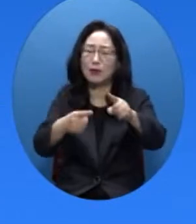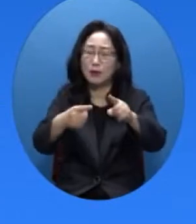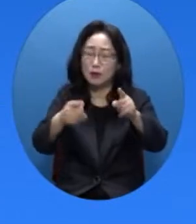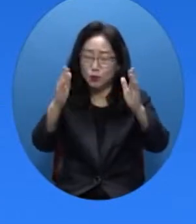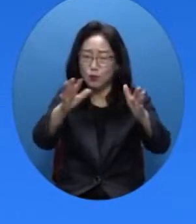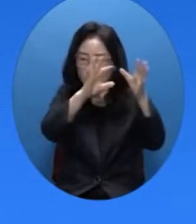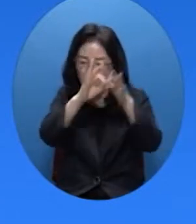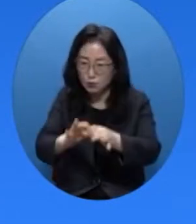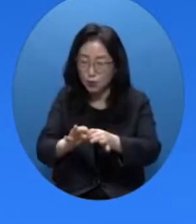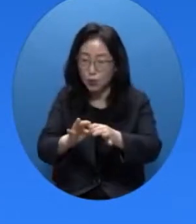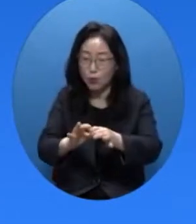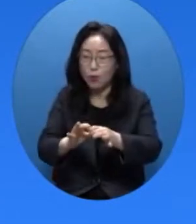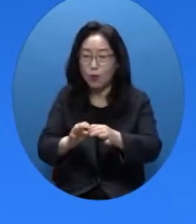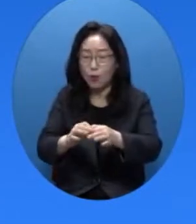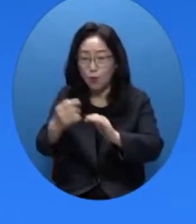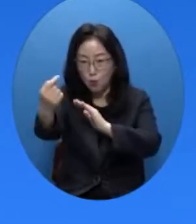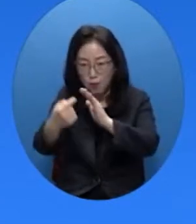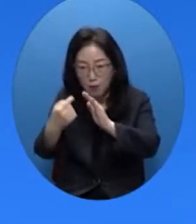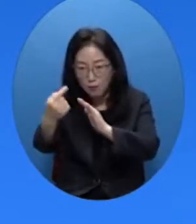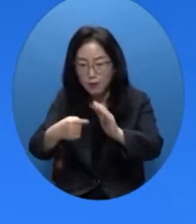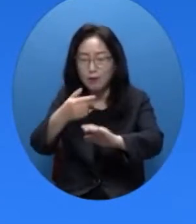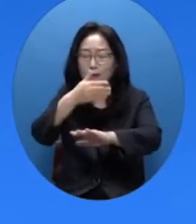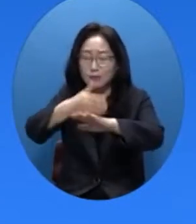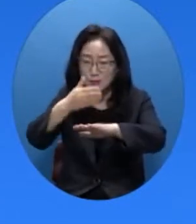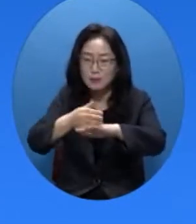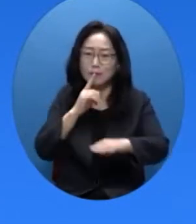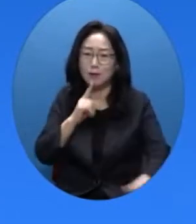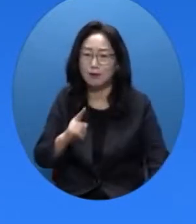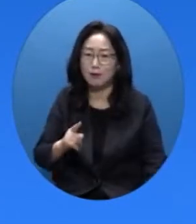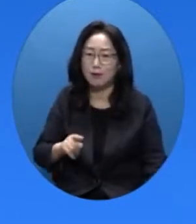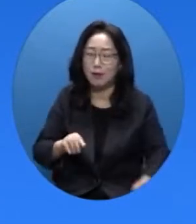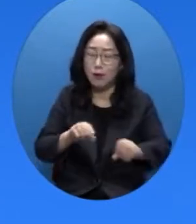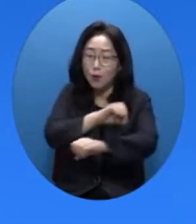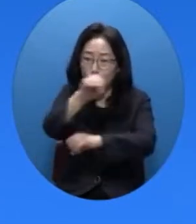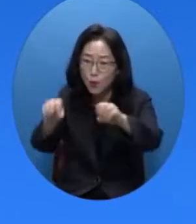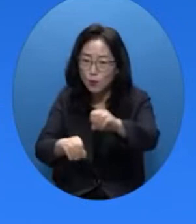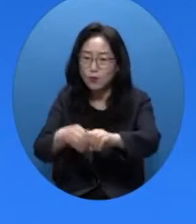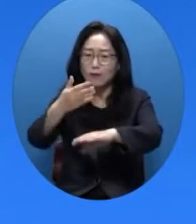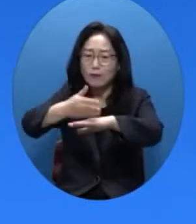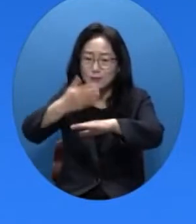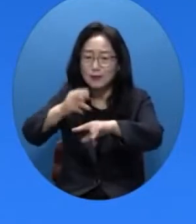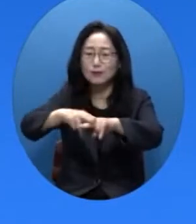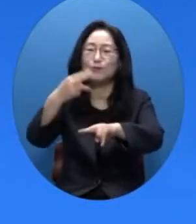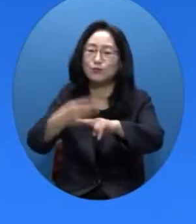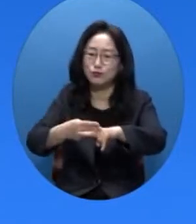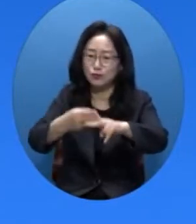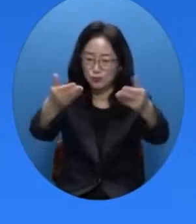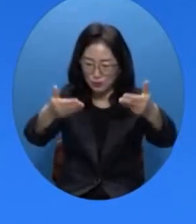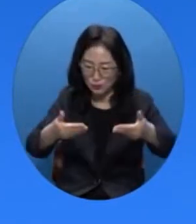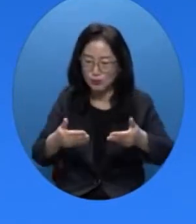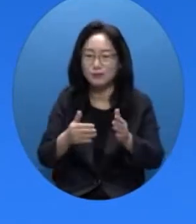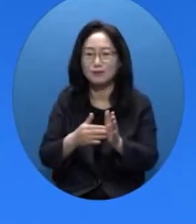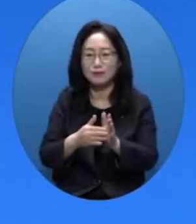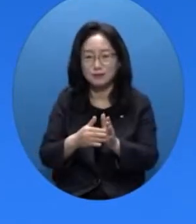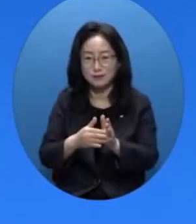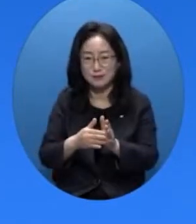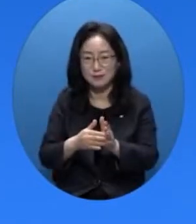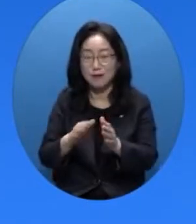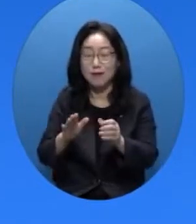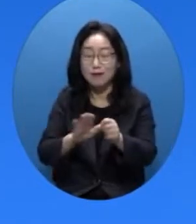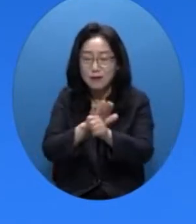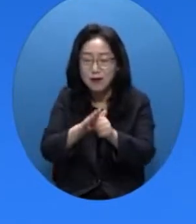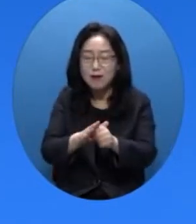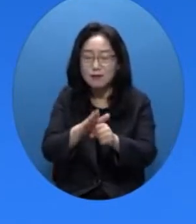감사합니다 저들이 오히려 감사하다고 선물을 준비해서 전달해 주었습니다 사랑은